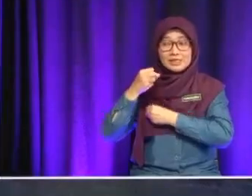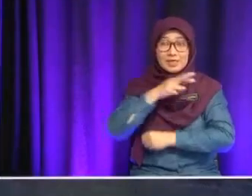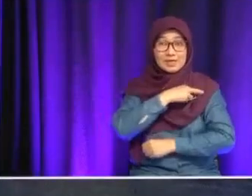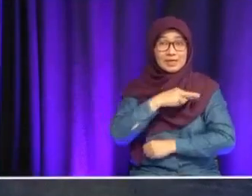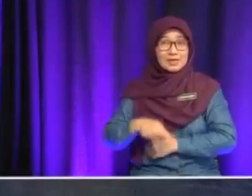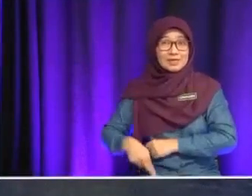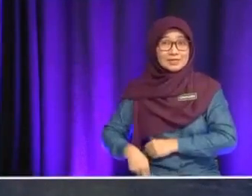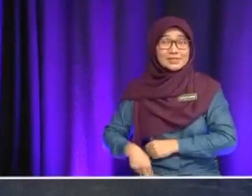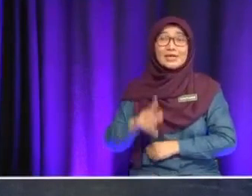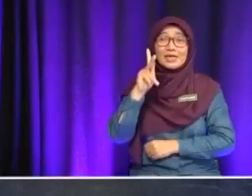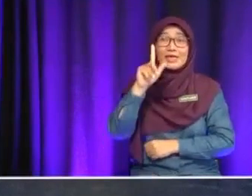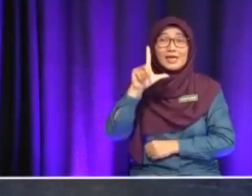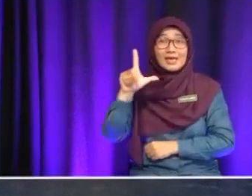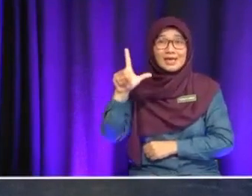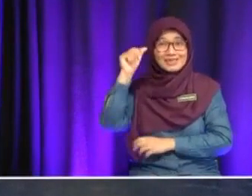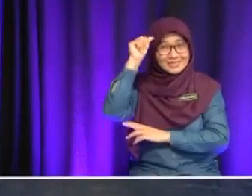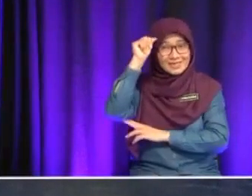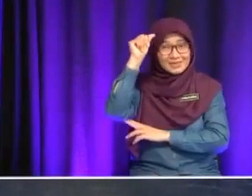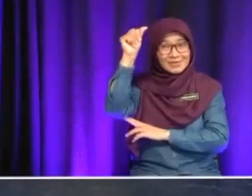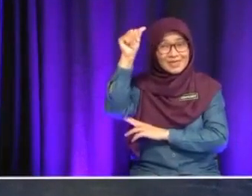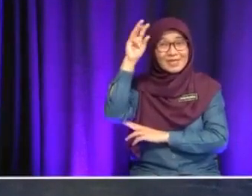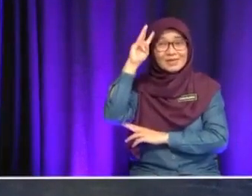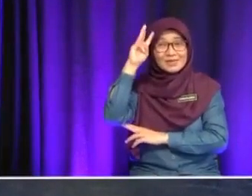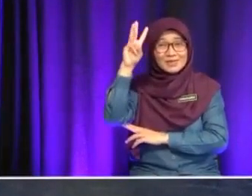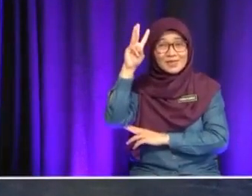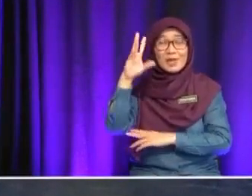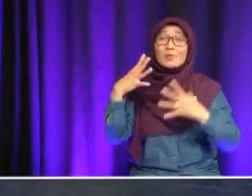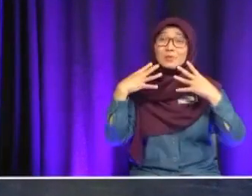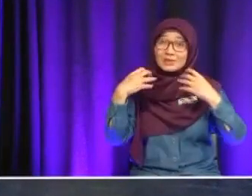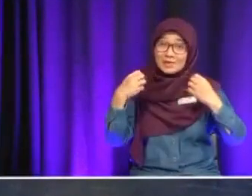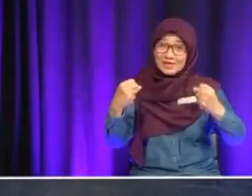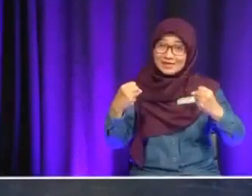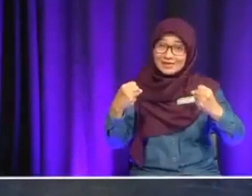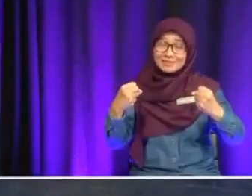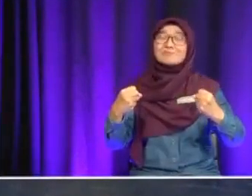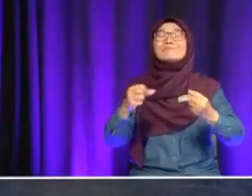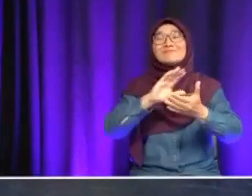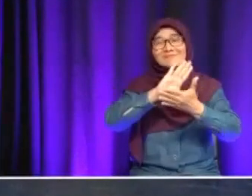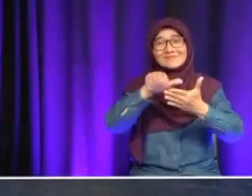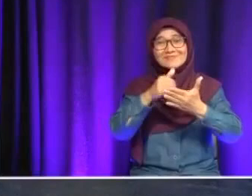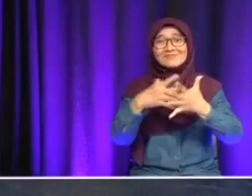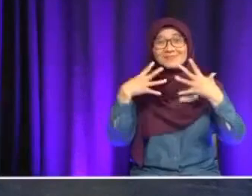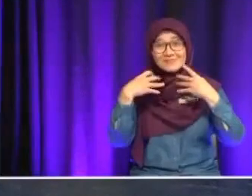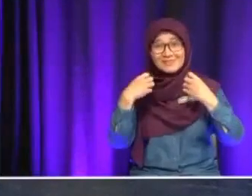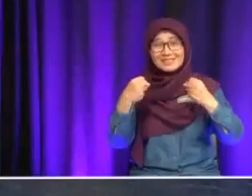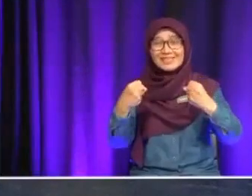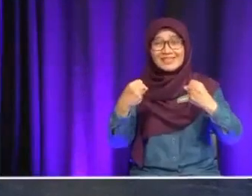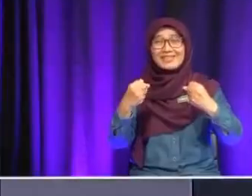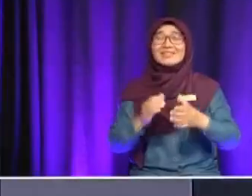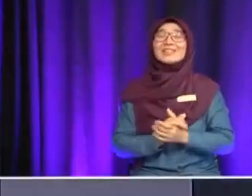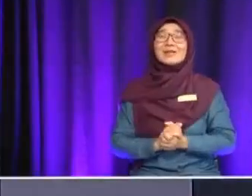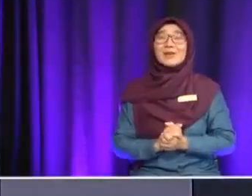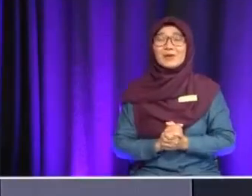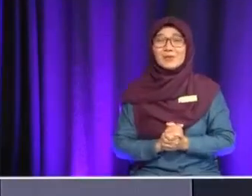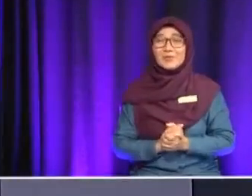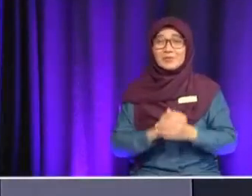Assalamualaikum Ustazah. Waalaikumsalam warahmatullahi. Syafika, sihat? Sihat, alhamdulillah. Ustazah sihat? Alhamdulillah. Alhamdulillah, masya-Allah. Itu dia guru